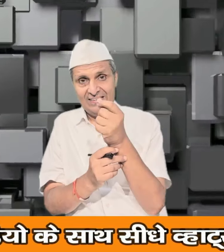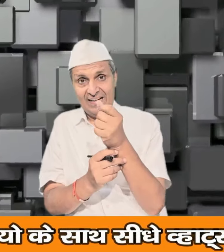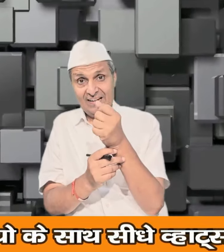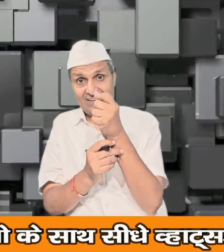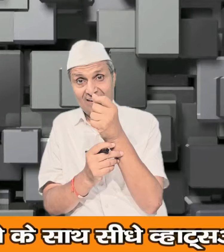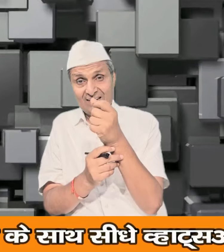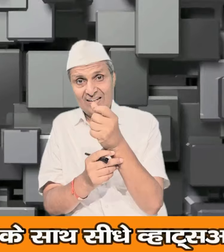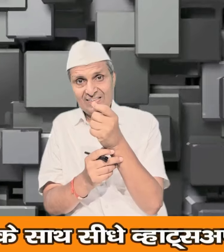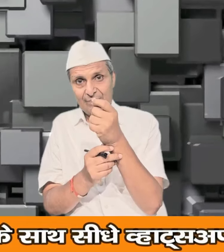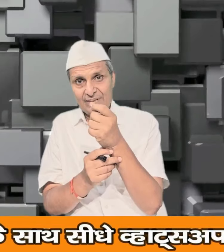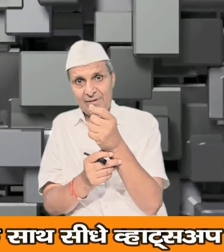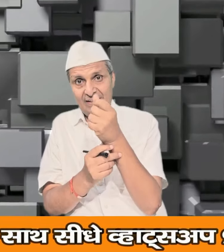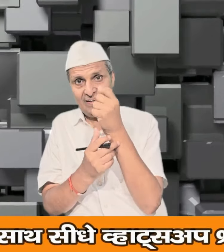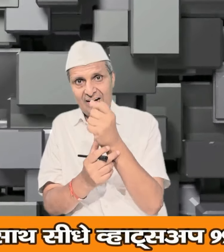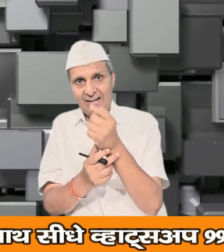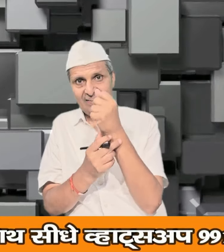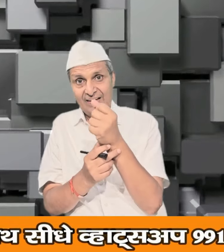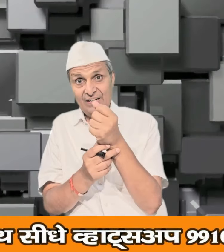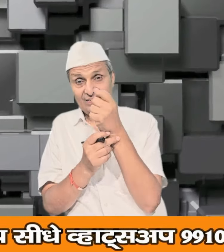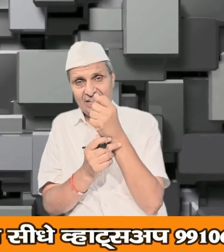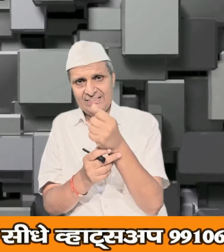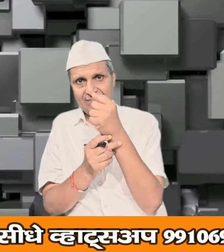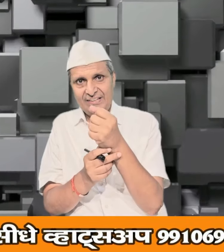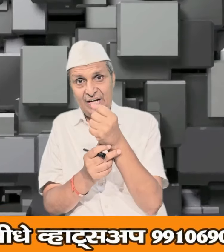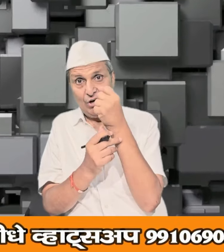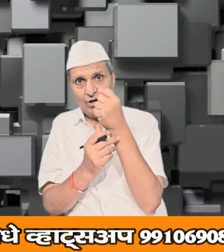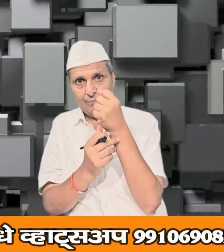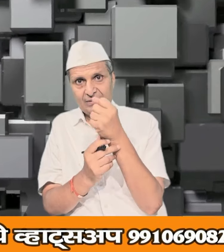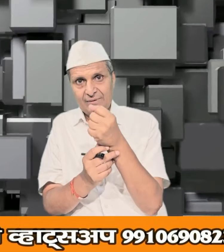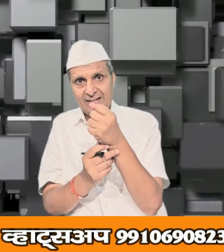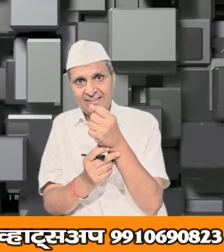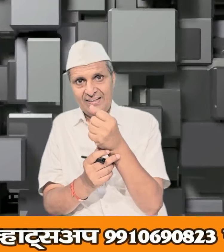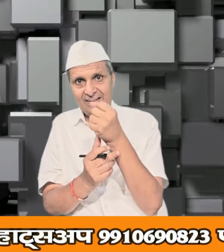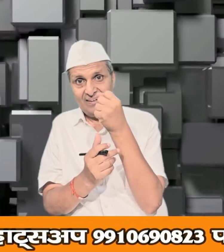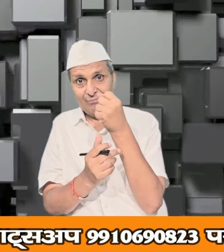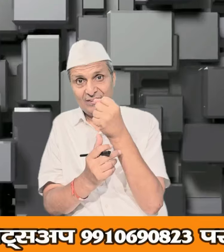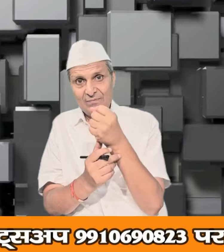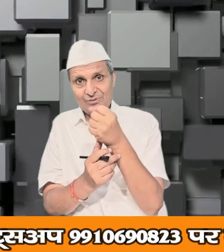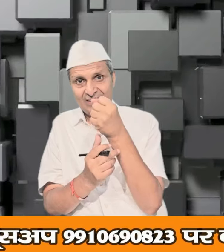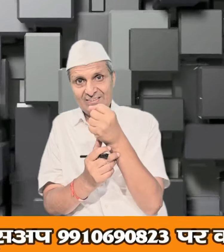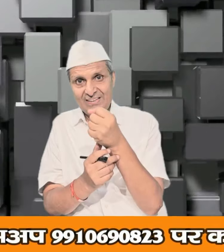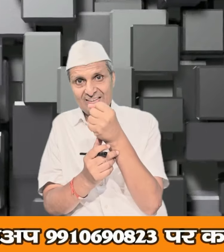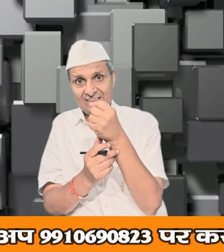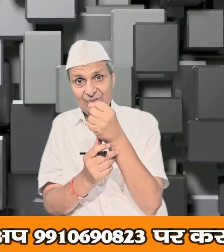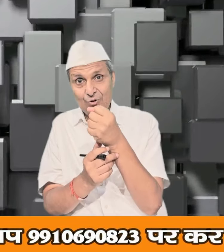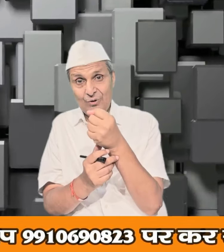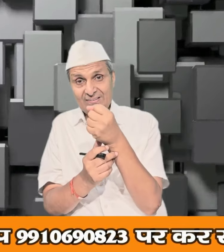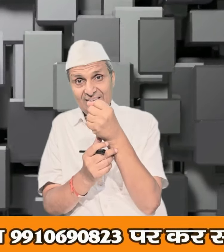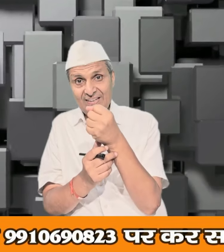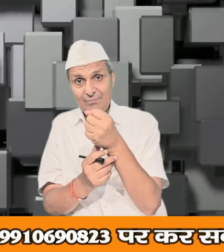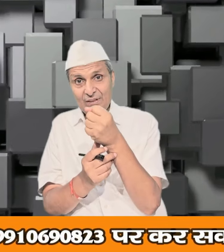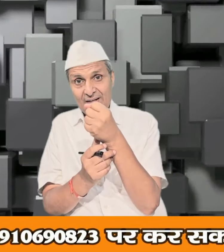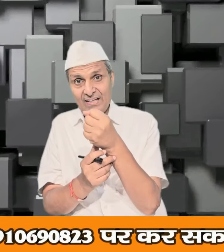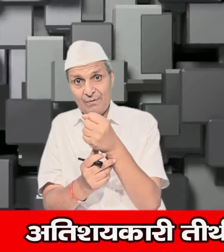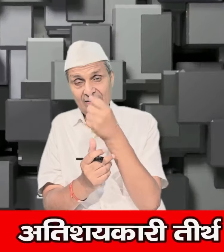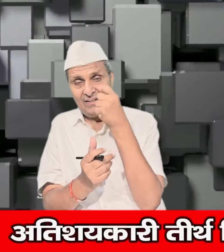पहचान लीजिए कहाँ कहाँ इस तरह की प्रतिमाएं आई हैं, जांच करवाइए, और तब ध्यान रखिए प्रतिमाओं से अतिशय आज क्यों ऐसी